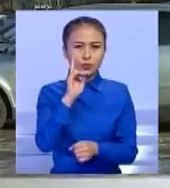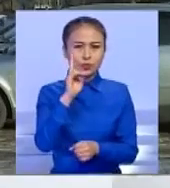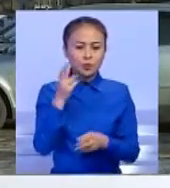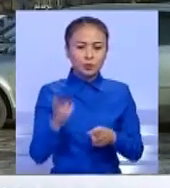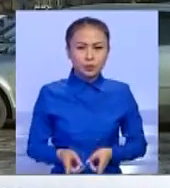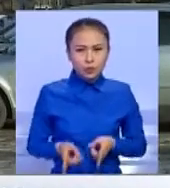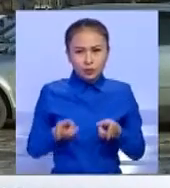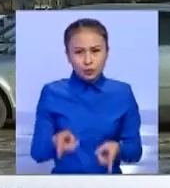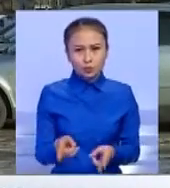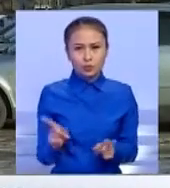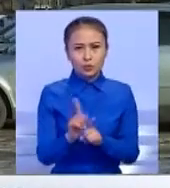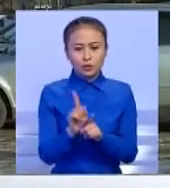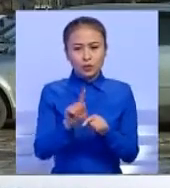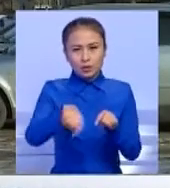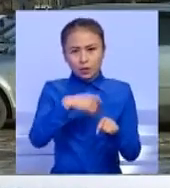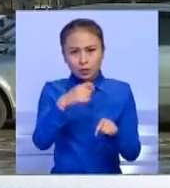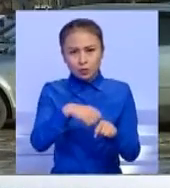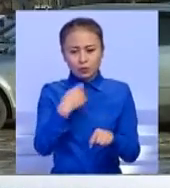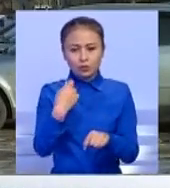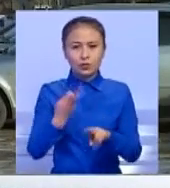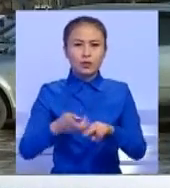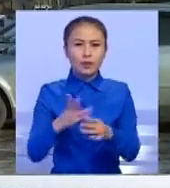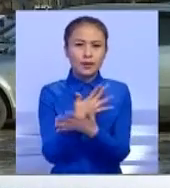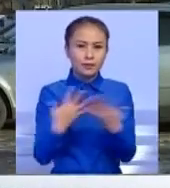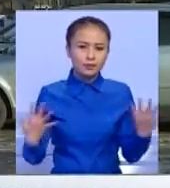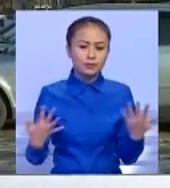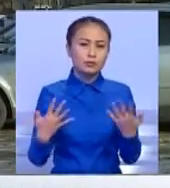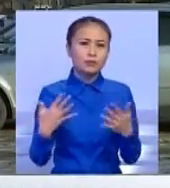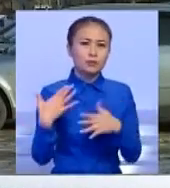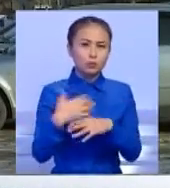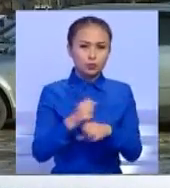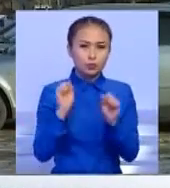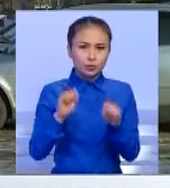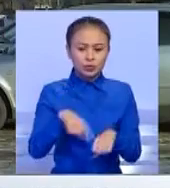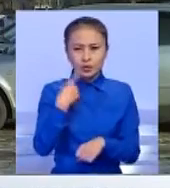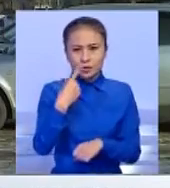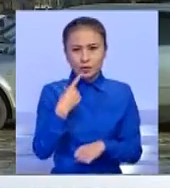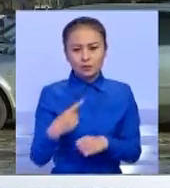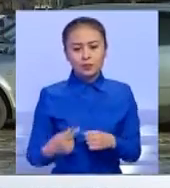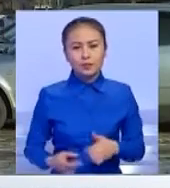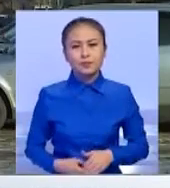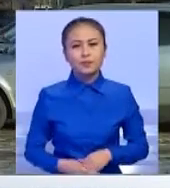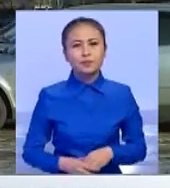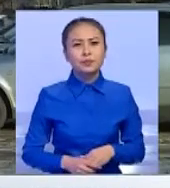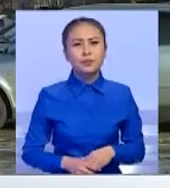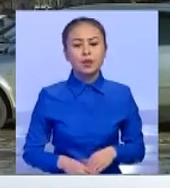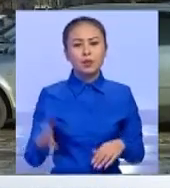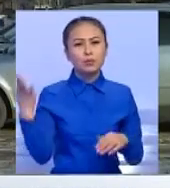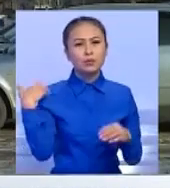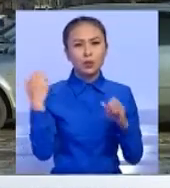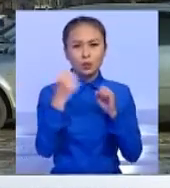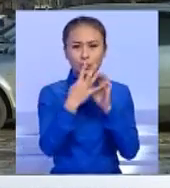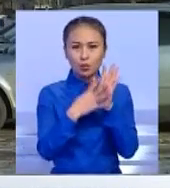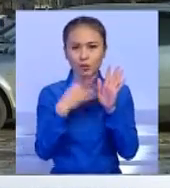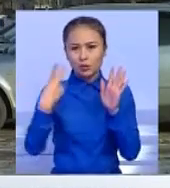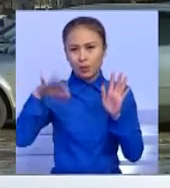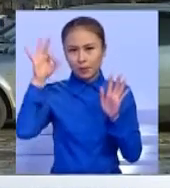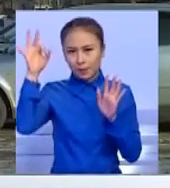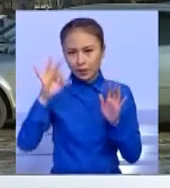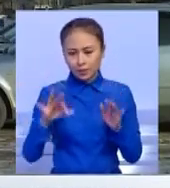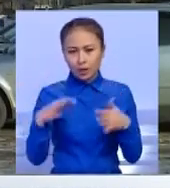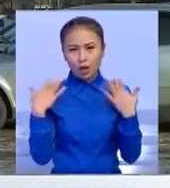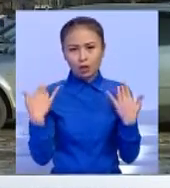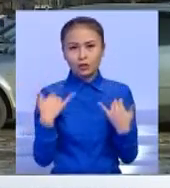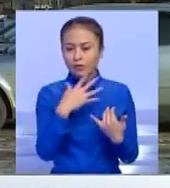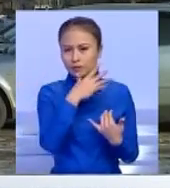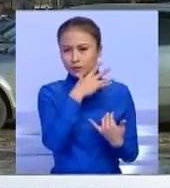қылмыстардың да құқық бұзушылықтардың да саны азайды деп айтуға болады. Бір 19-20 пайызға деп айтуға болады